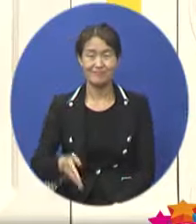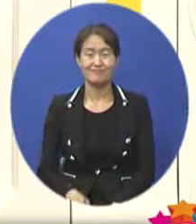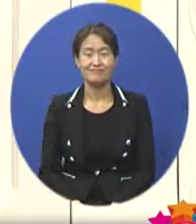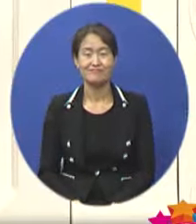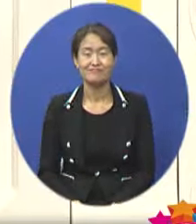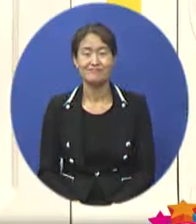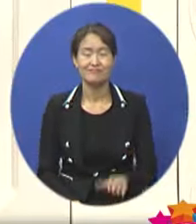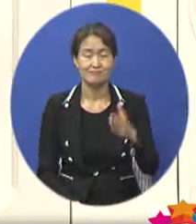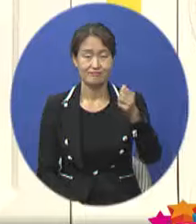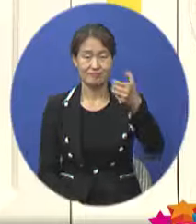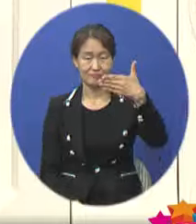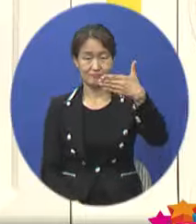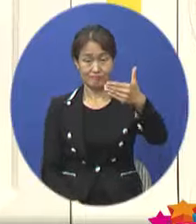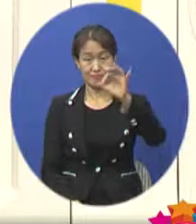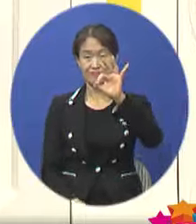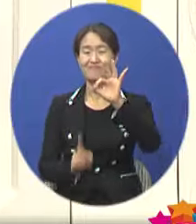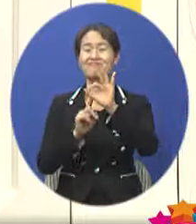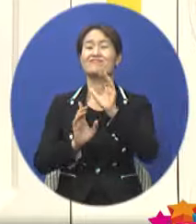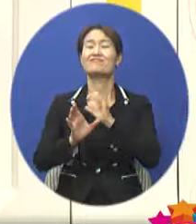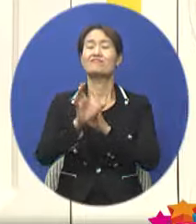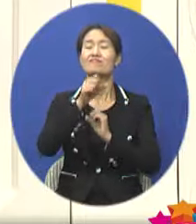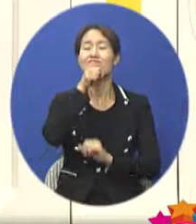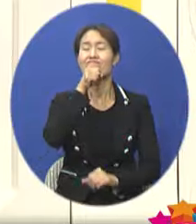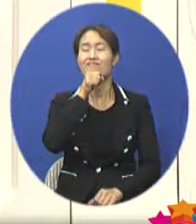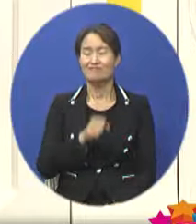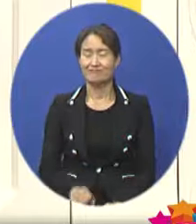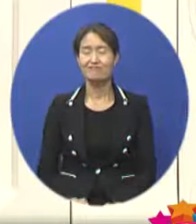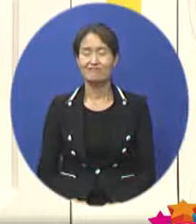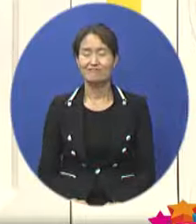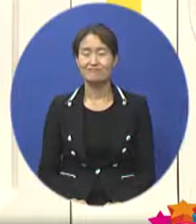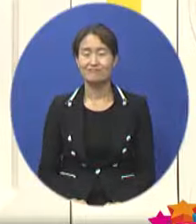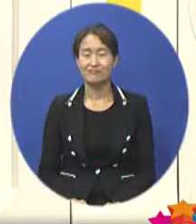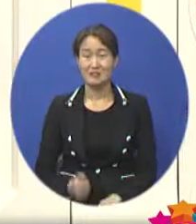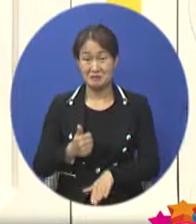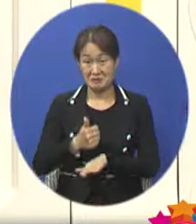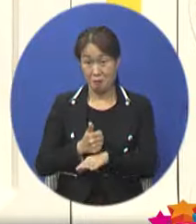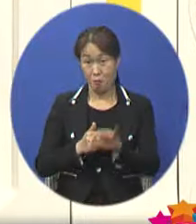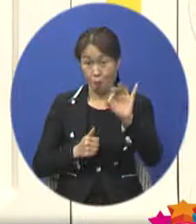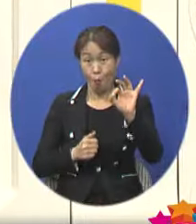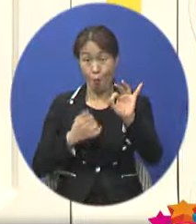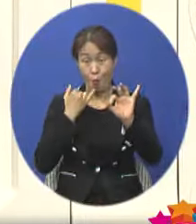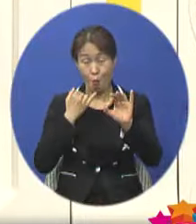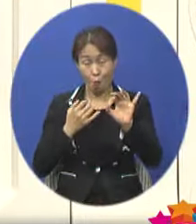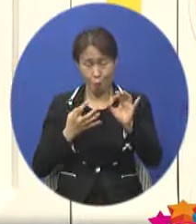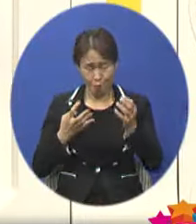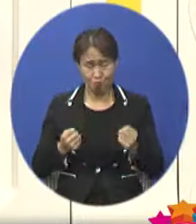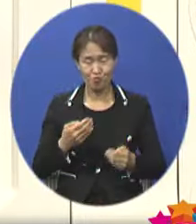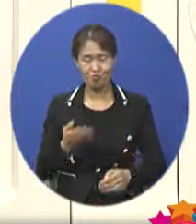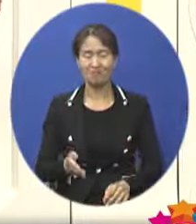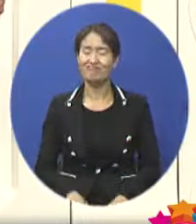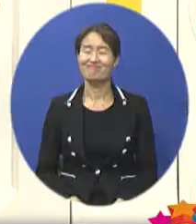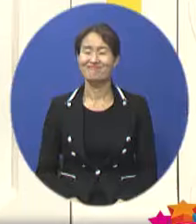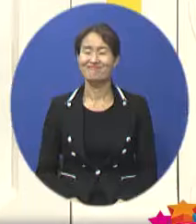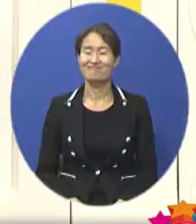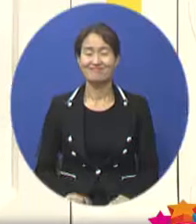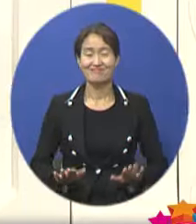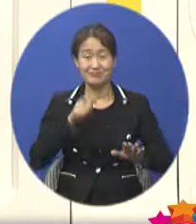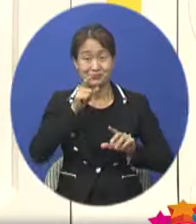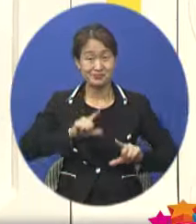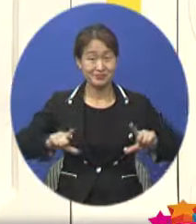주세요. 9점, 9점, 9점, 보너스 10점. 10점. 끝으로 갈수록 보너스가 좋아지네. 좋아지네요. 네. 네. 자,